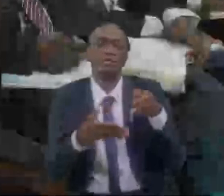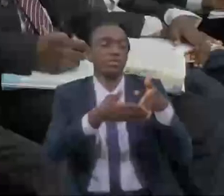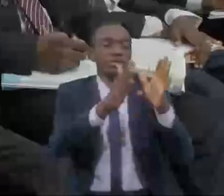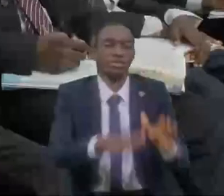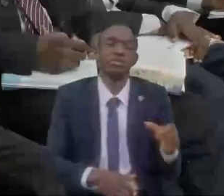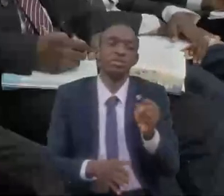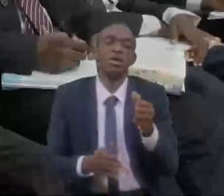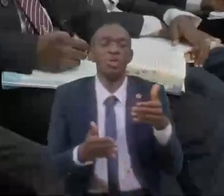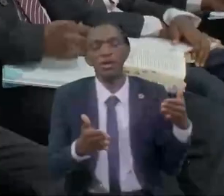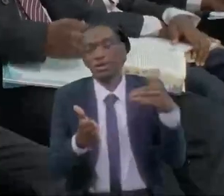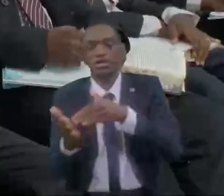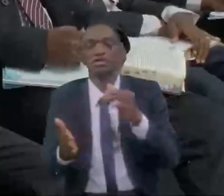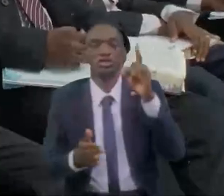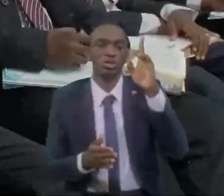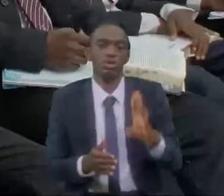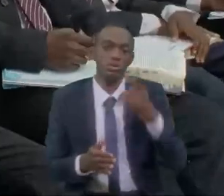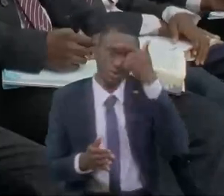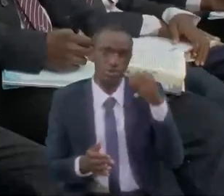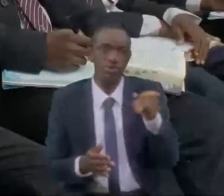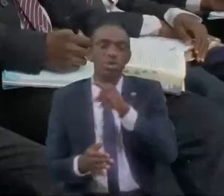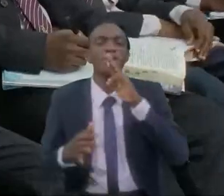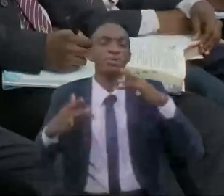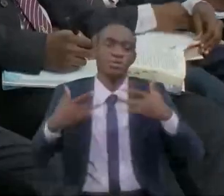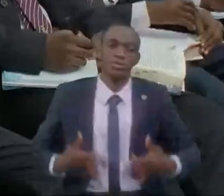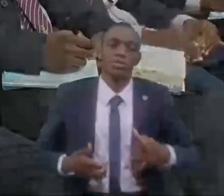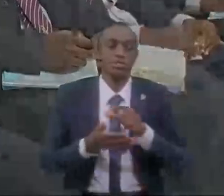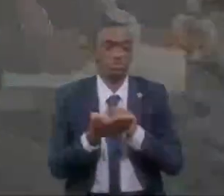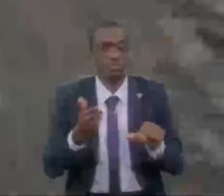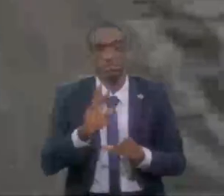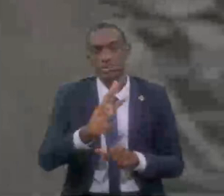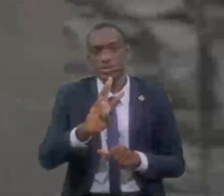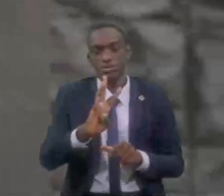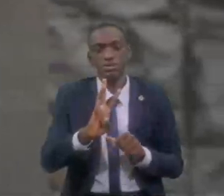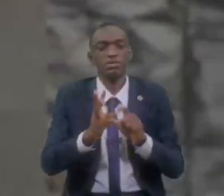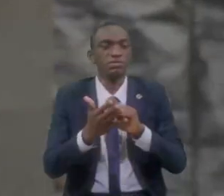Dieu. Parce qu'il y a le découragement. Verset 6.